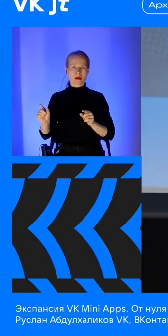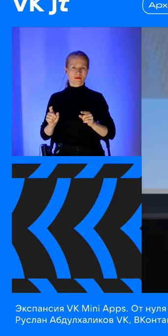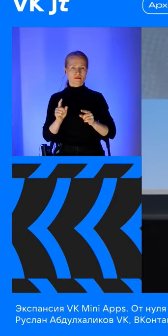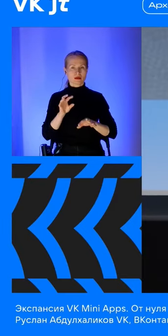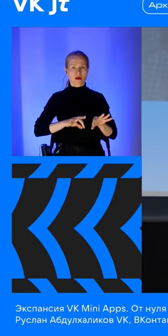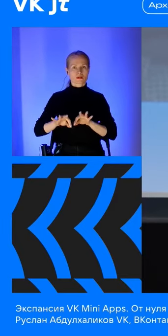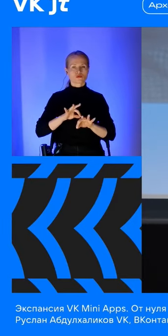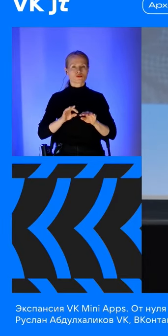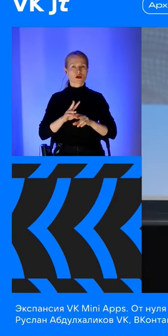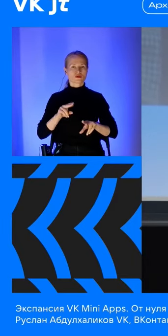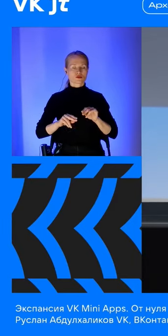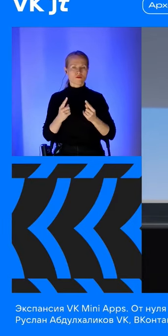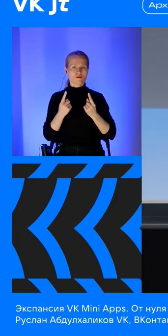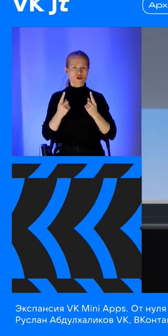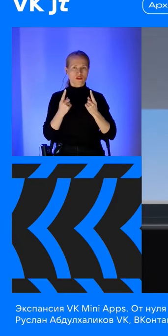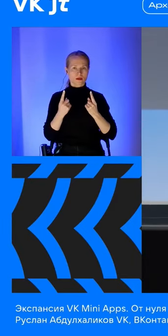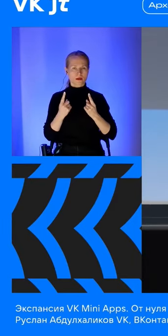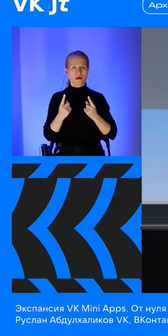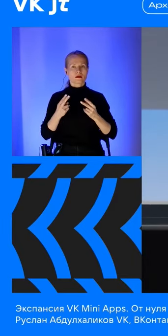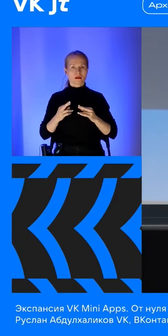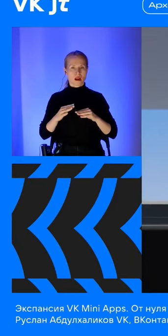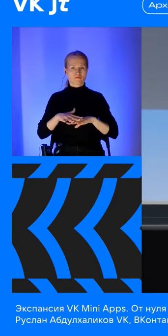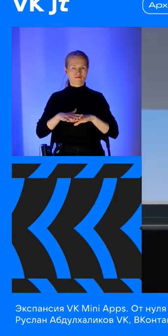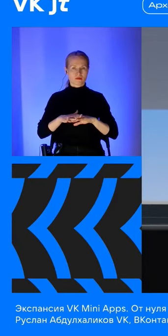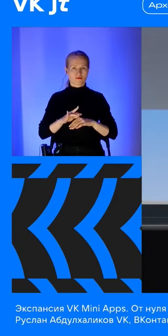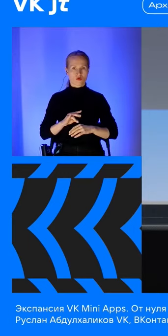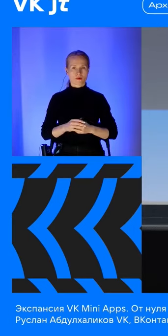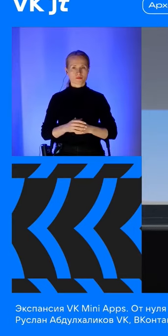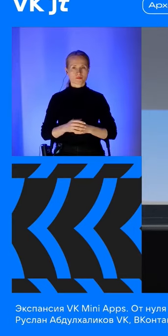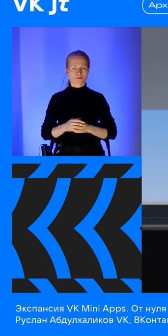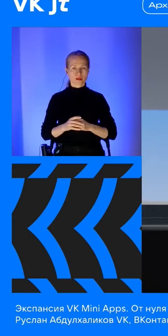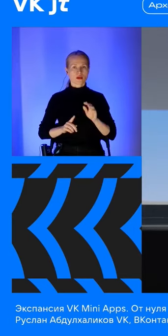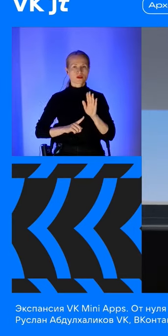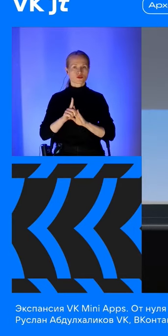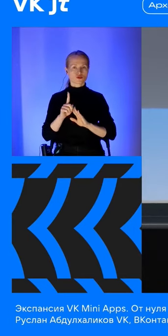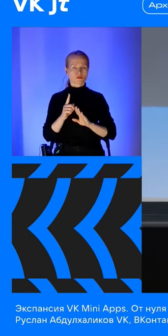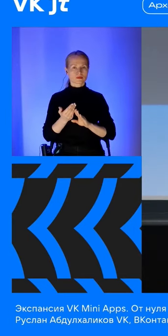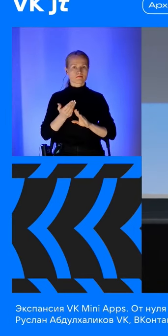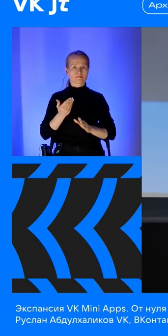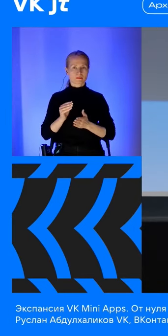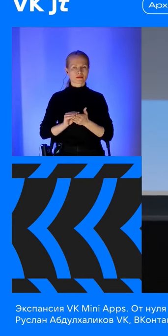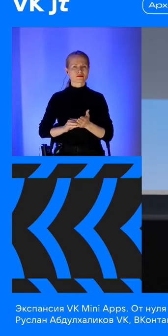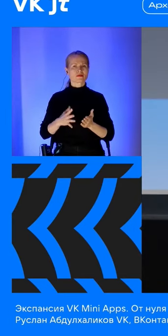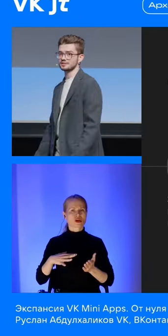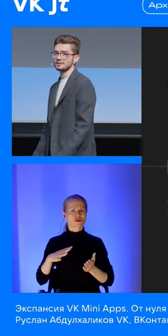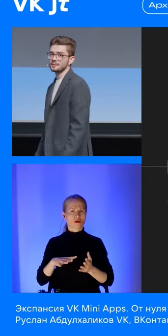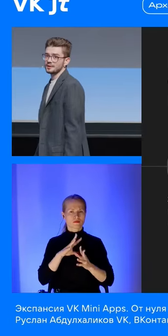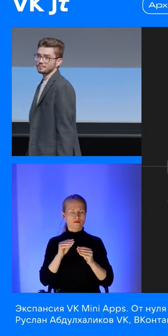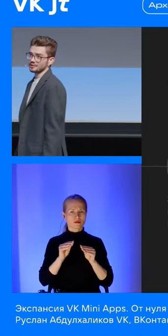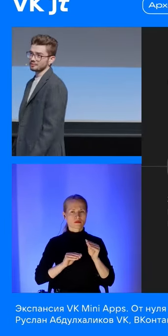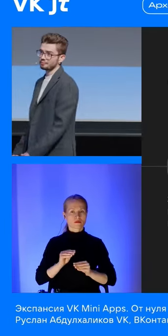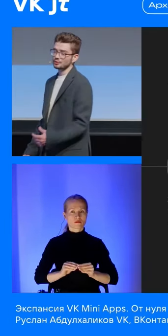считаю наиболее важными и значимыми для платформы. Начнем с предпосылок, для чего вообще все это